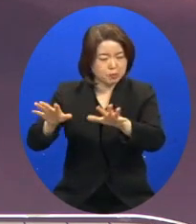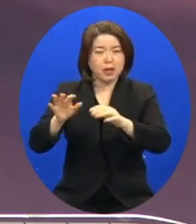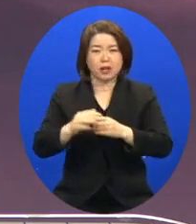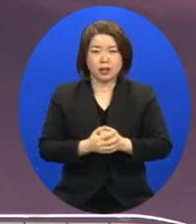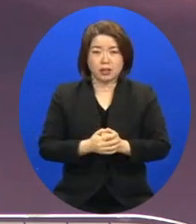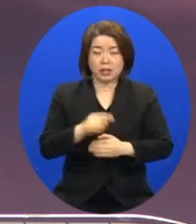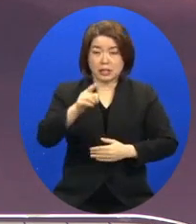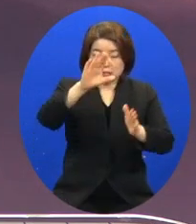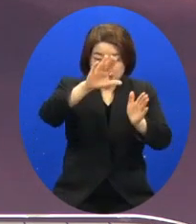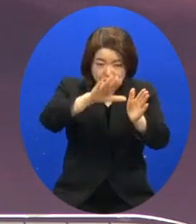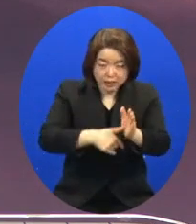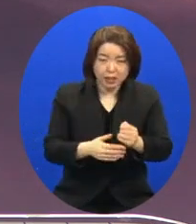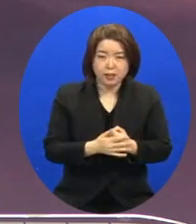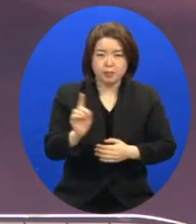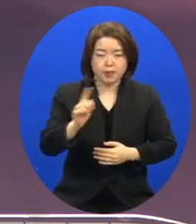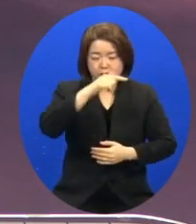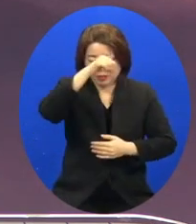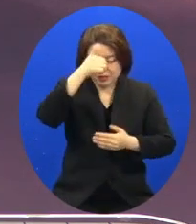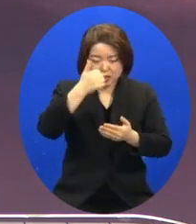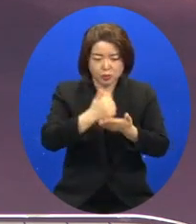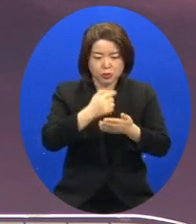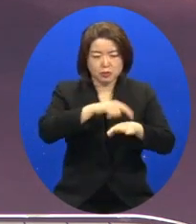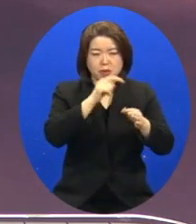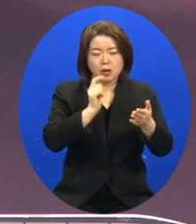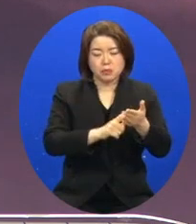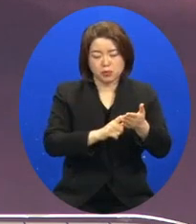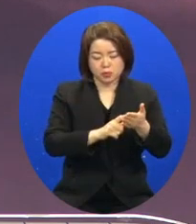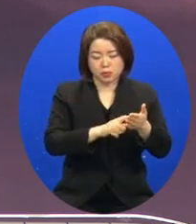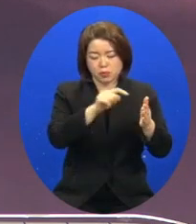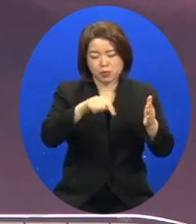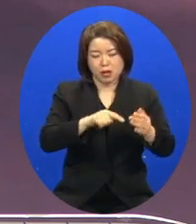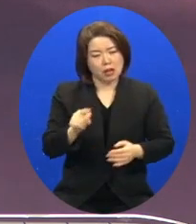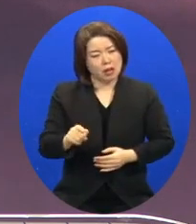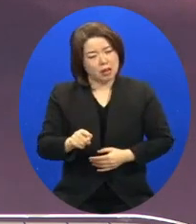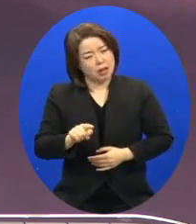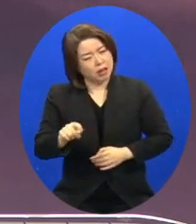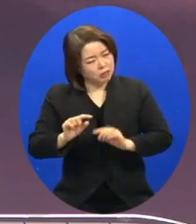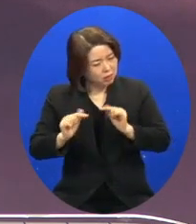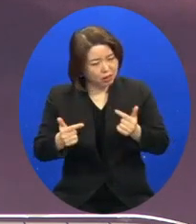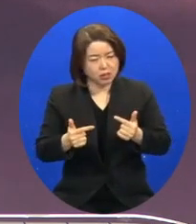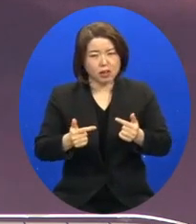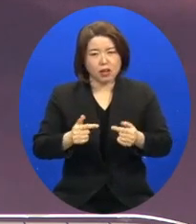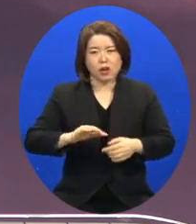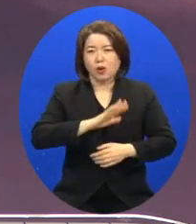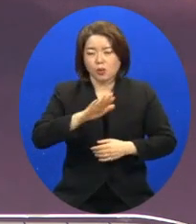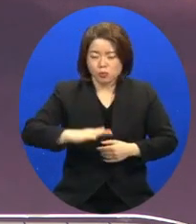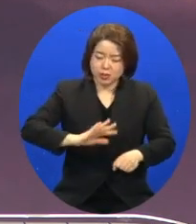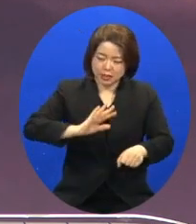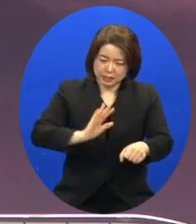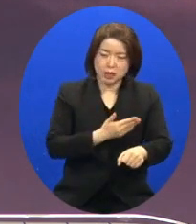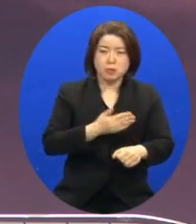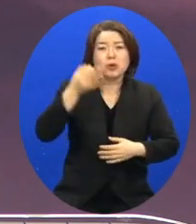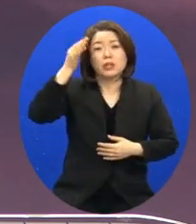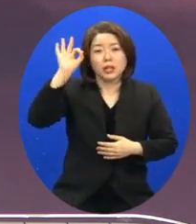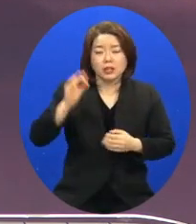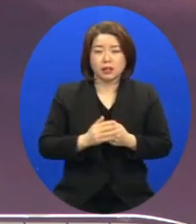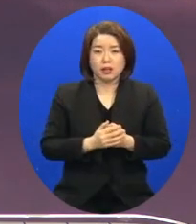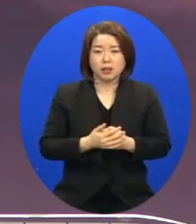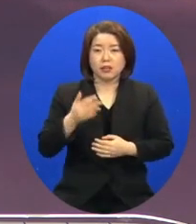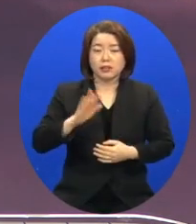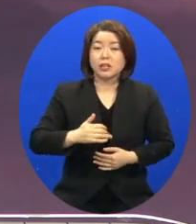마음에 이건 아니구나, 우리가 대단히 잘못하고 있구나 하는 걸 깨달았습니다. 그렇지만 자존심